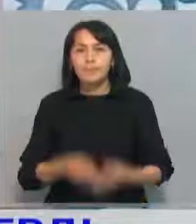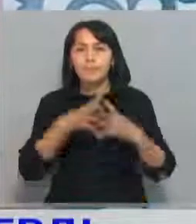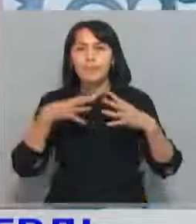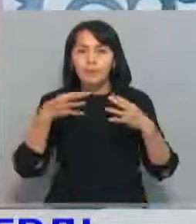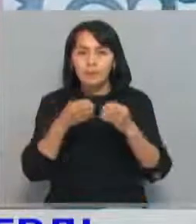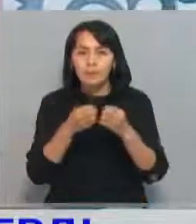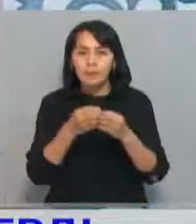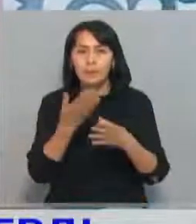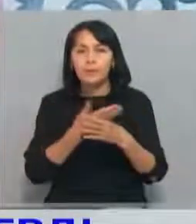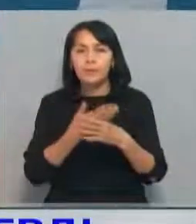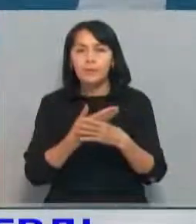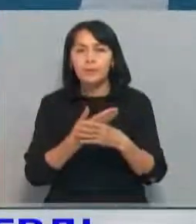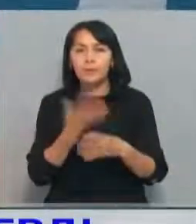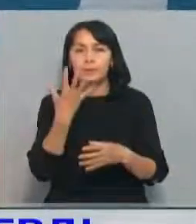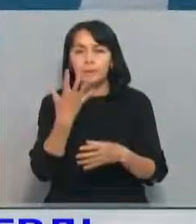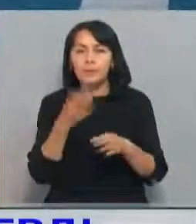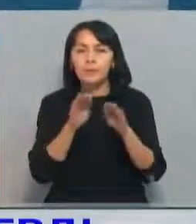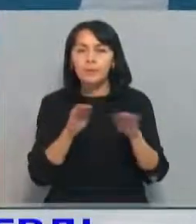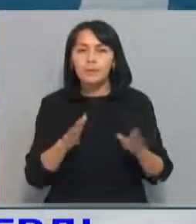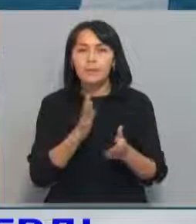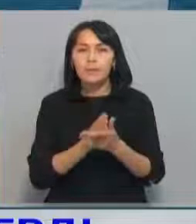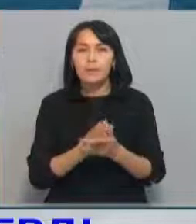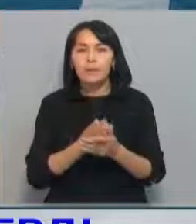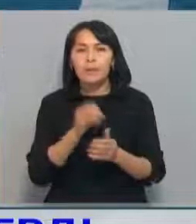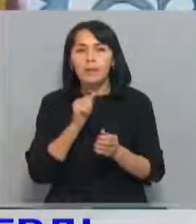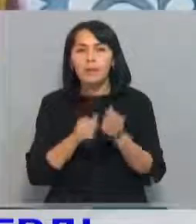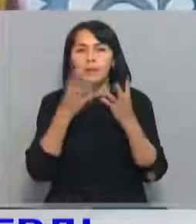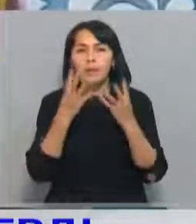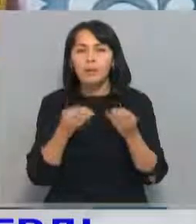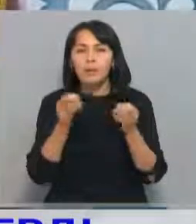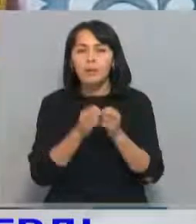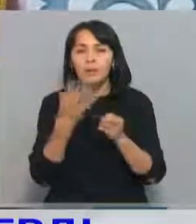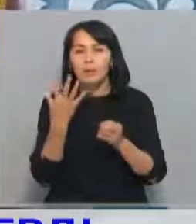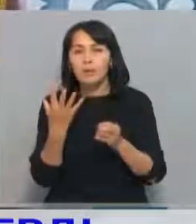Отбасымды асырап отырмын. 5 бала шағам бар. Күніне